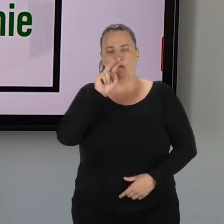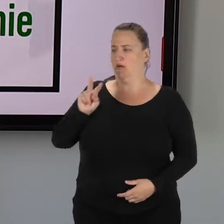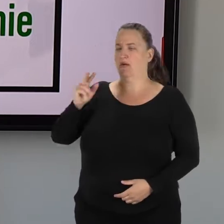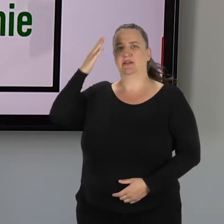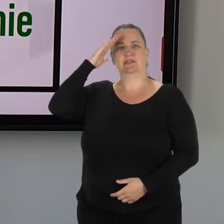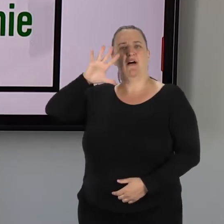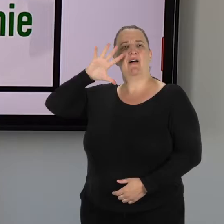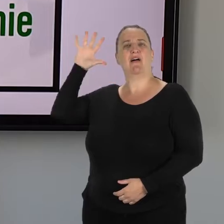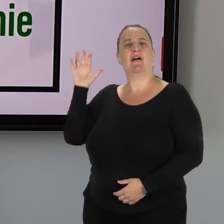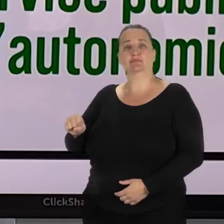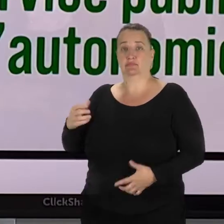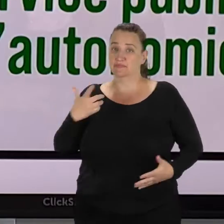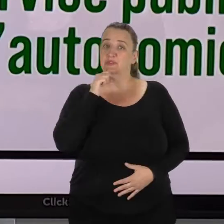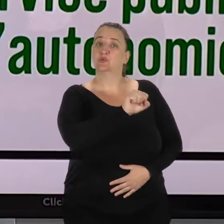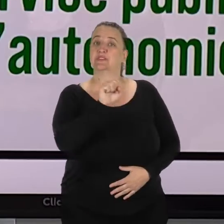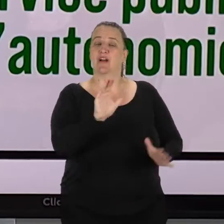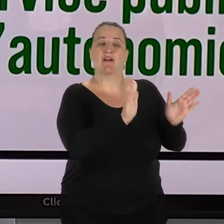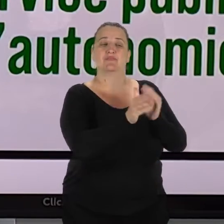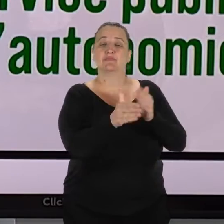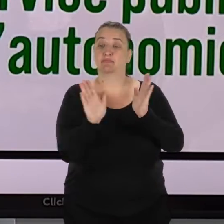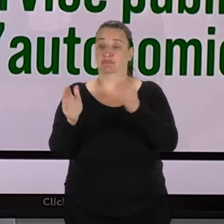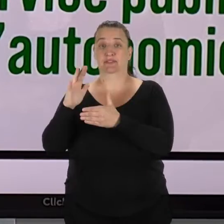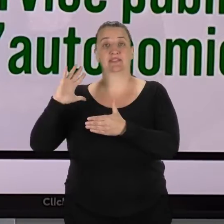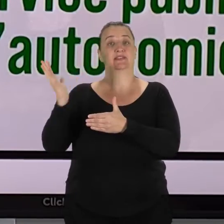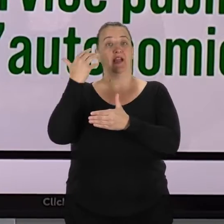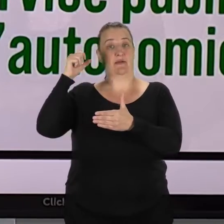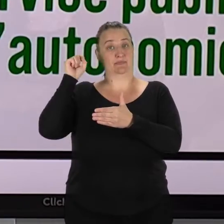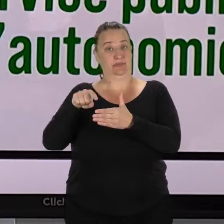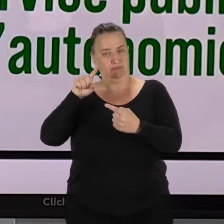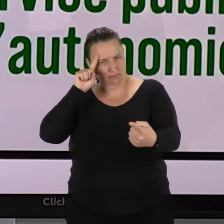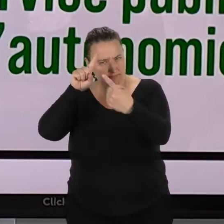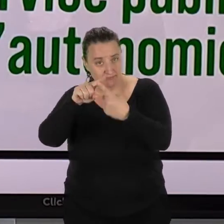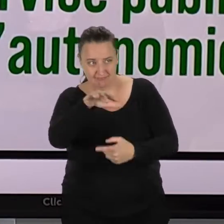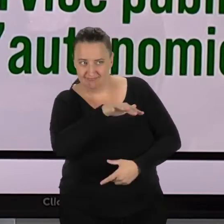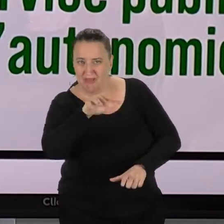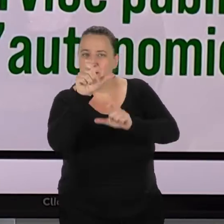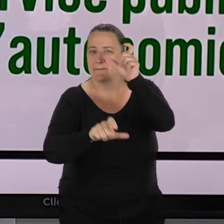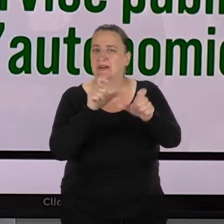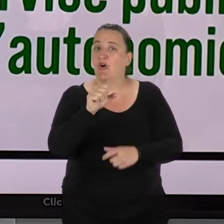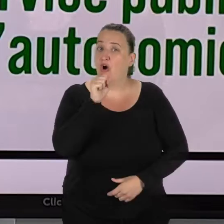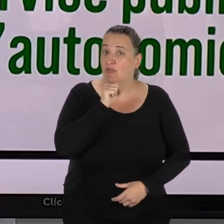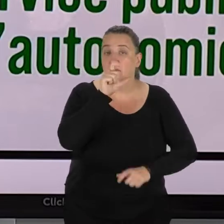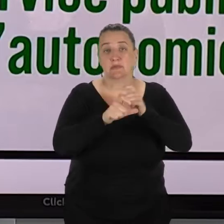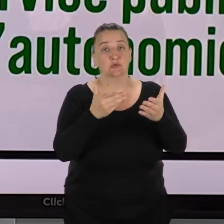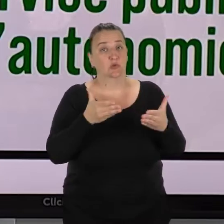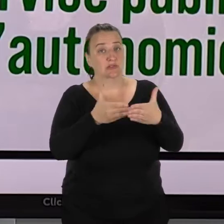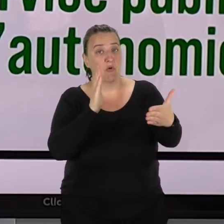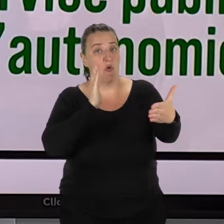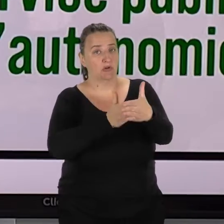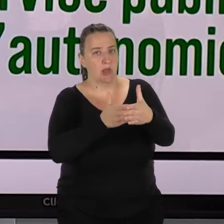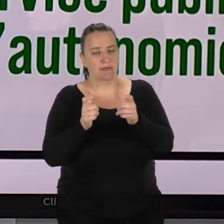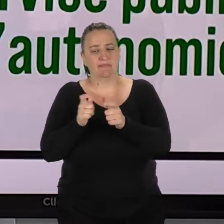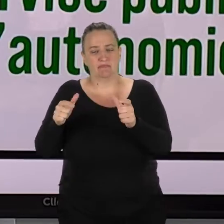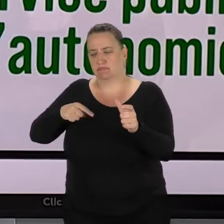ce cadre de coopération. Avec la création de la 5e branche de sécurité sociale dédiée au soutien à l'autonomie des personnes âgées ou